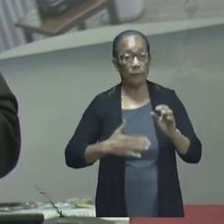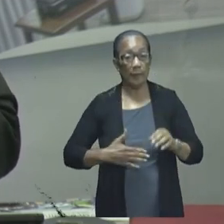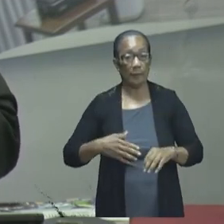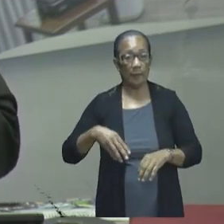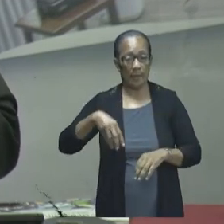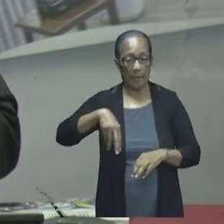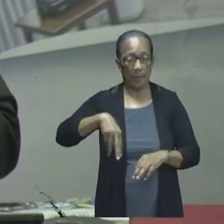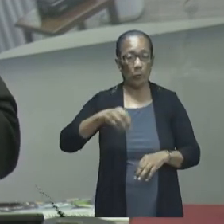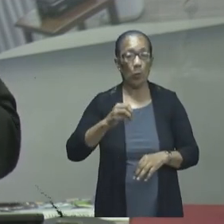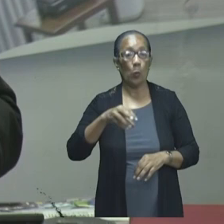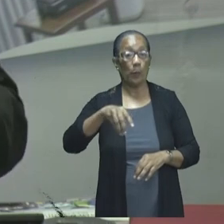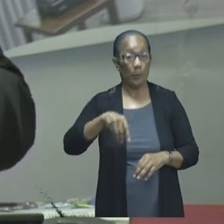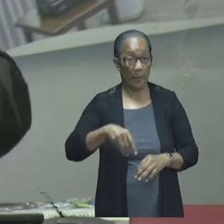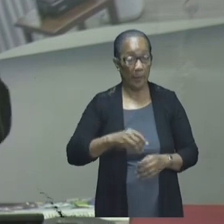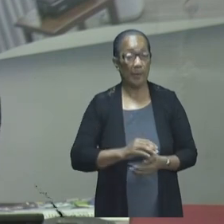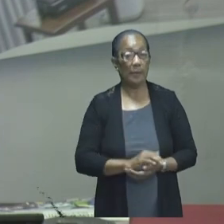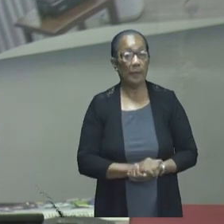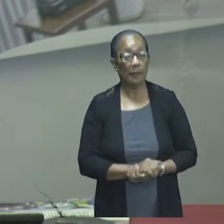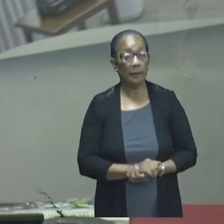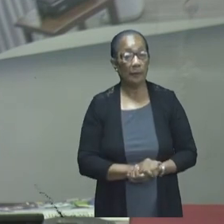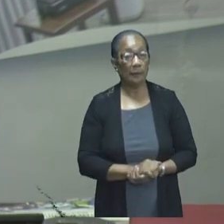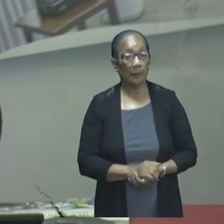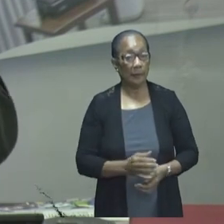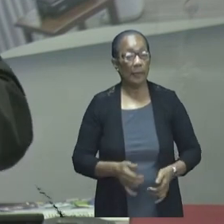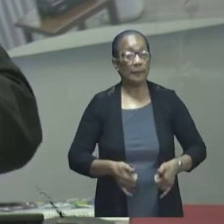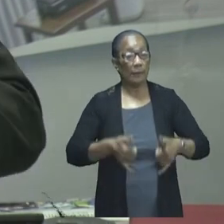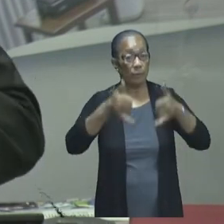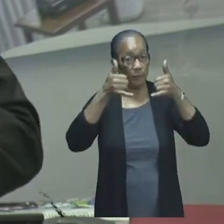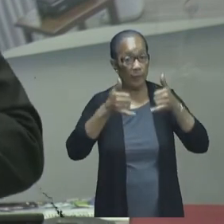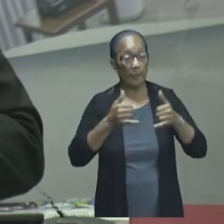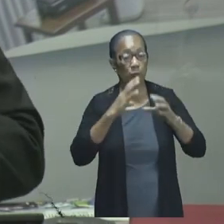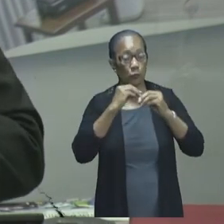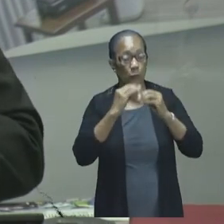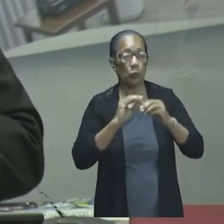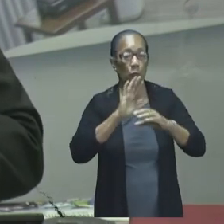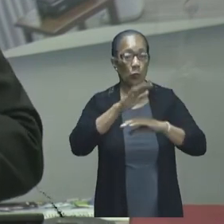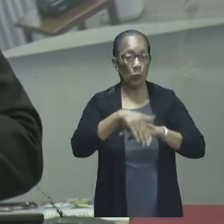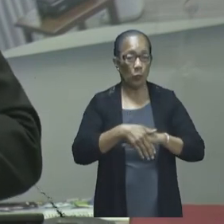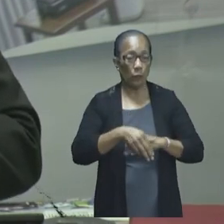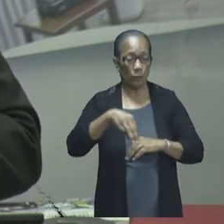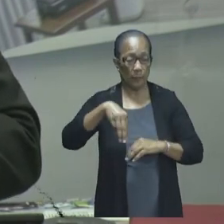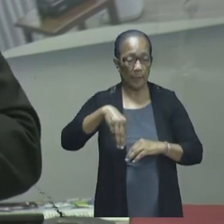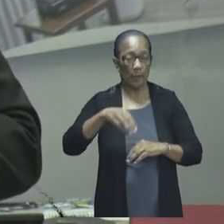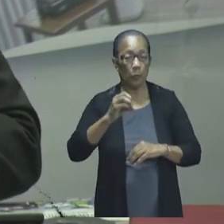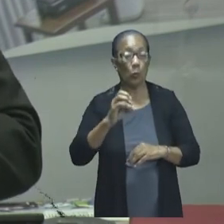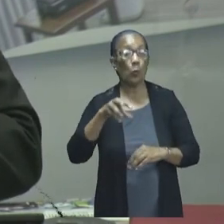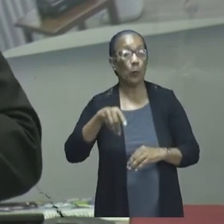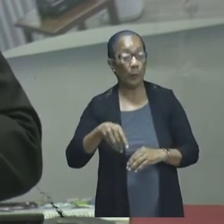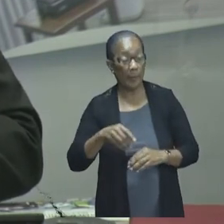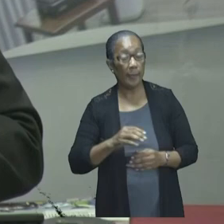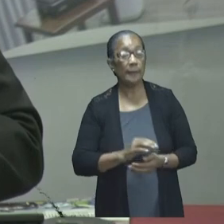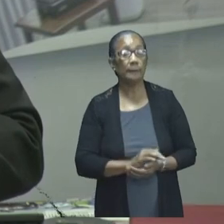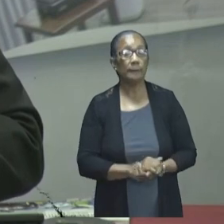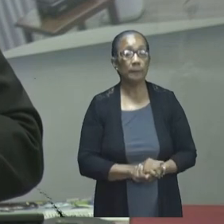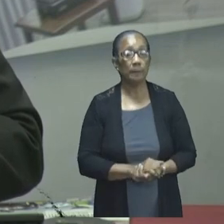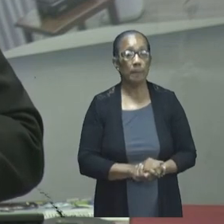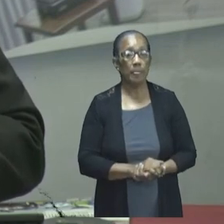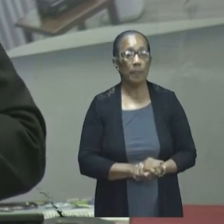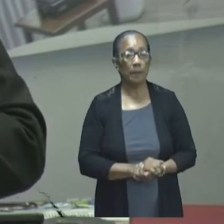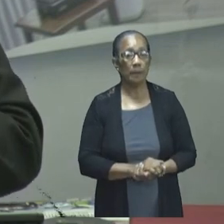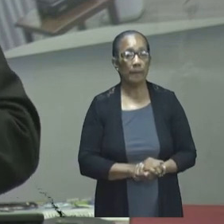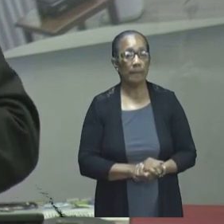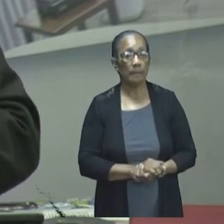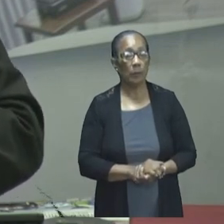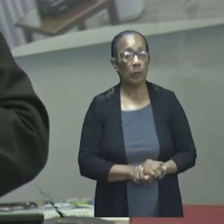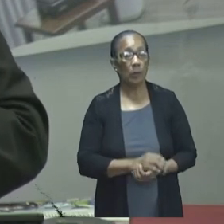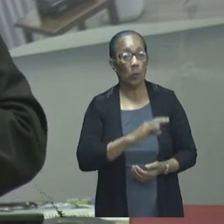want ik zie dat u hier wat zaad buiten en moby houdt en dan zal de materiaal zijde inhoud